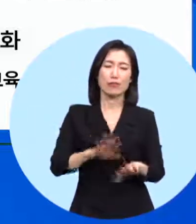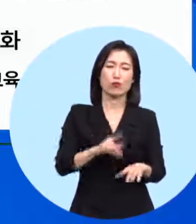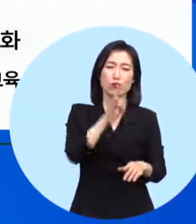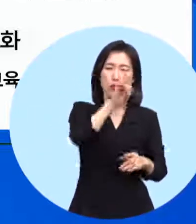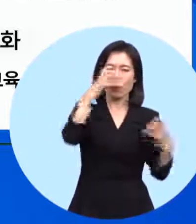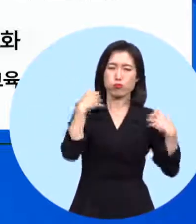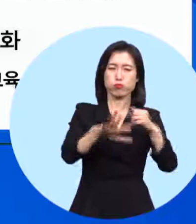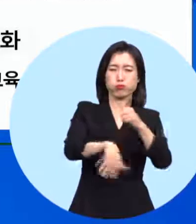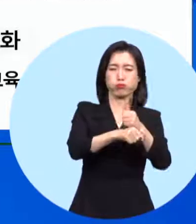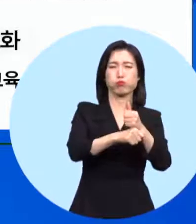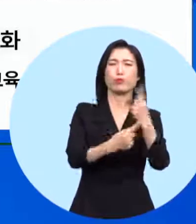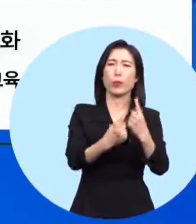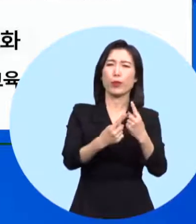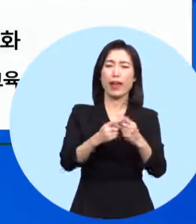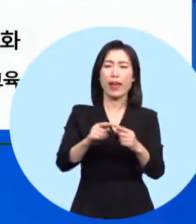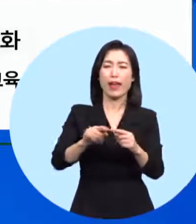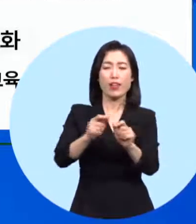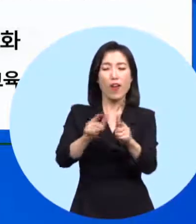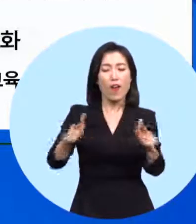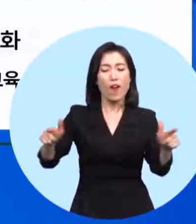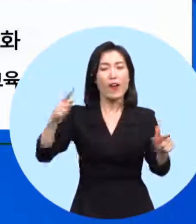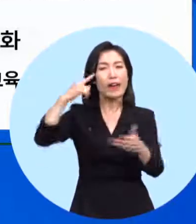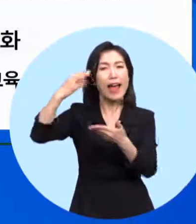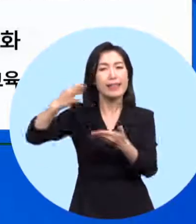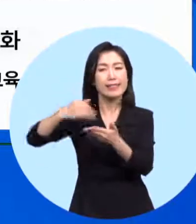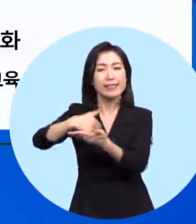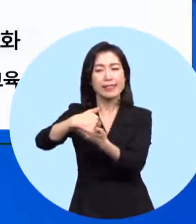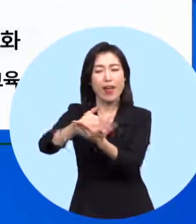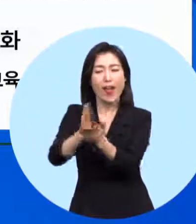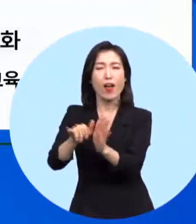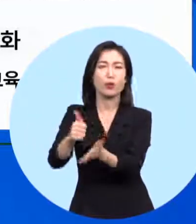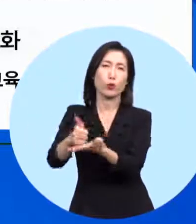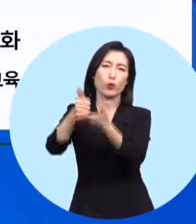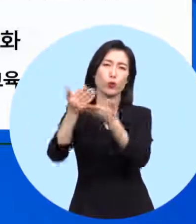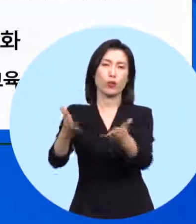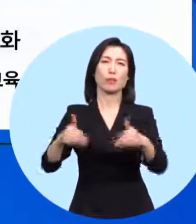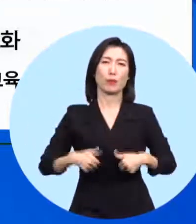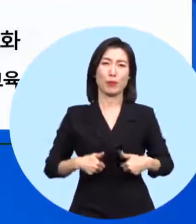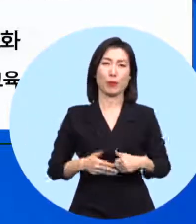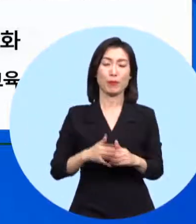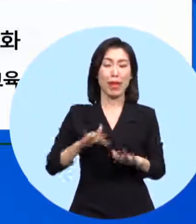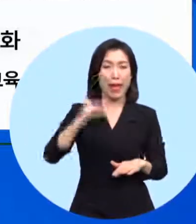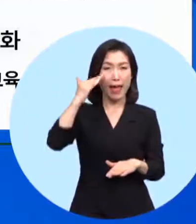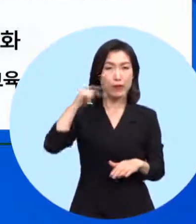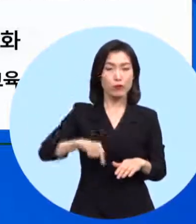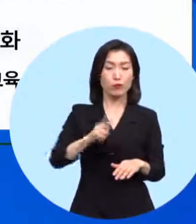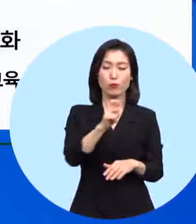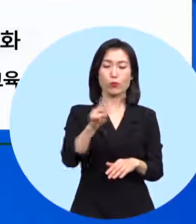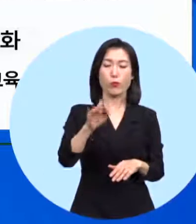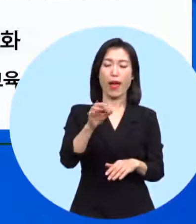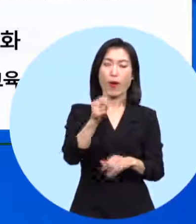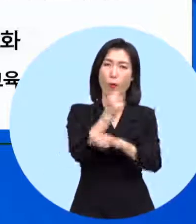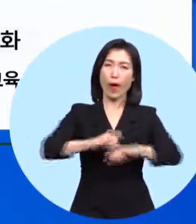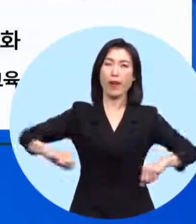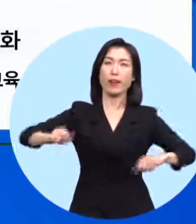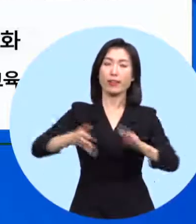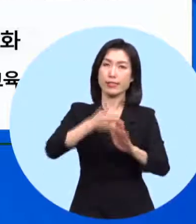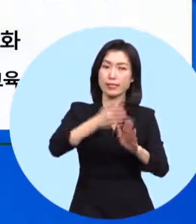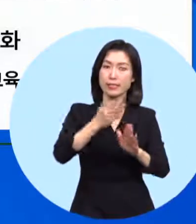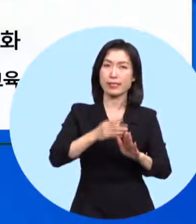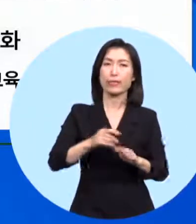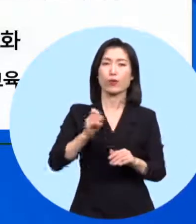다양한 그 가치가 존중되는 사회를 만들겠다는 거. 우리나라 같은 경우만 해도 광역만 해도 17개가 있고요. 기초만